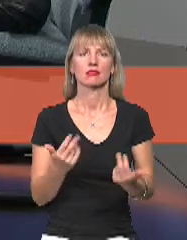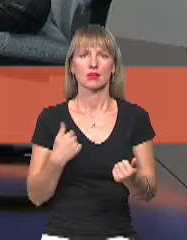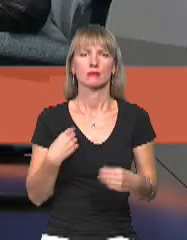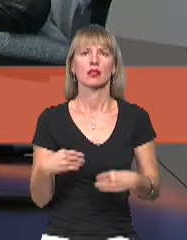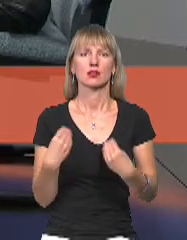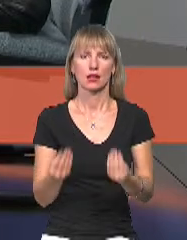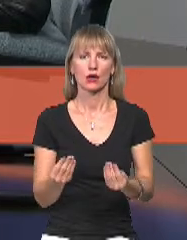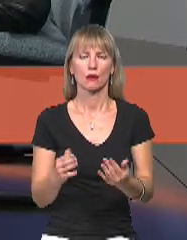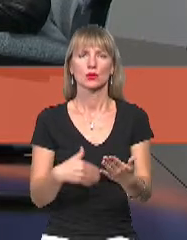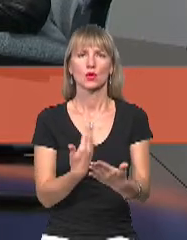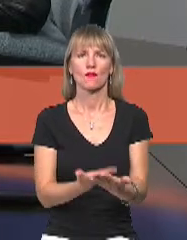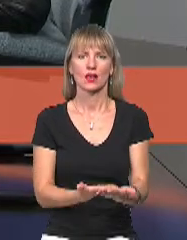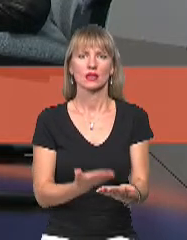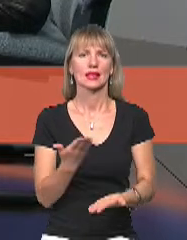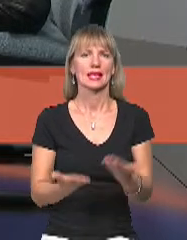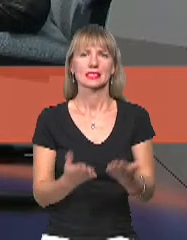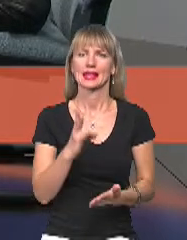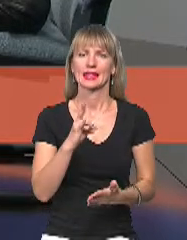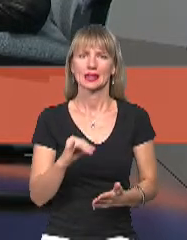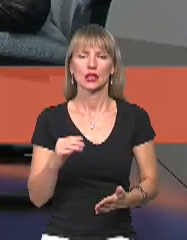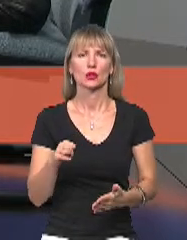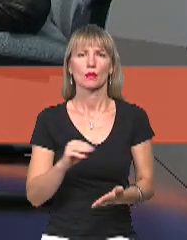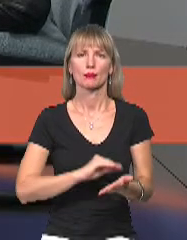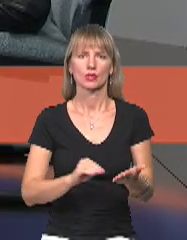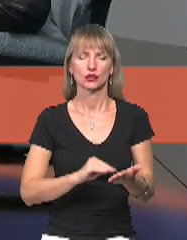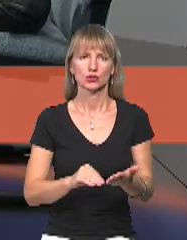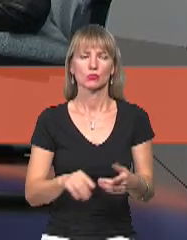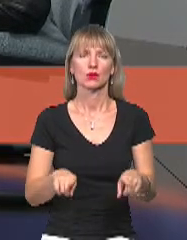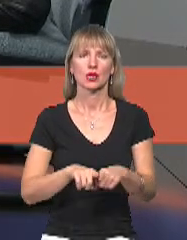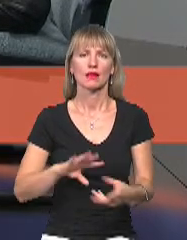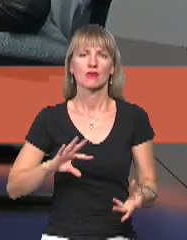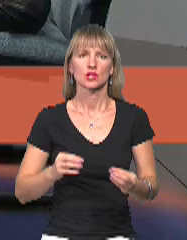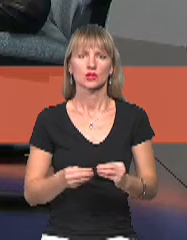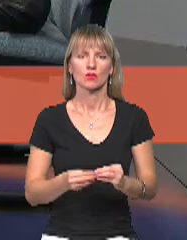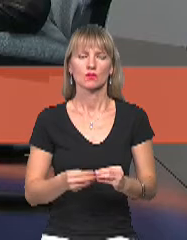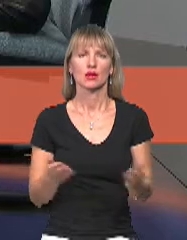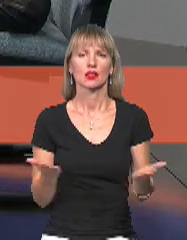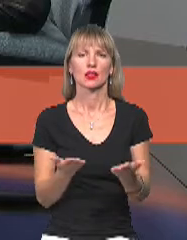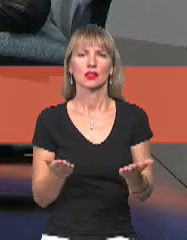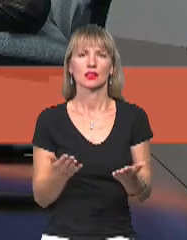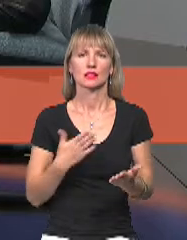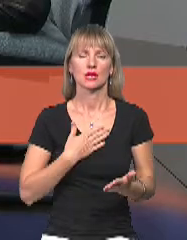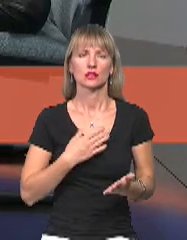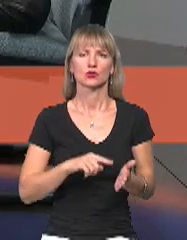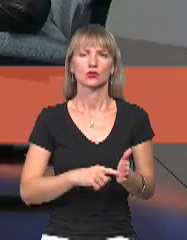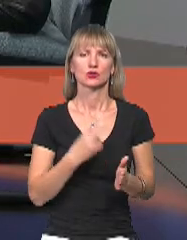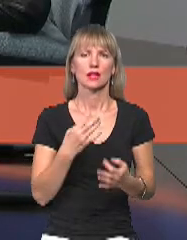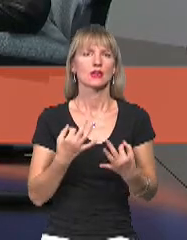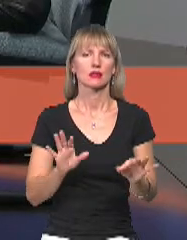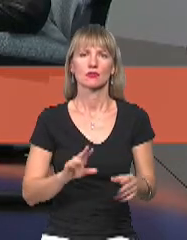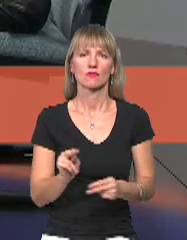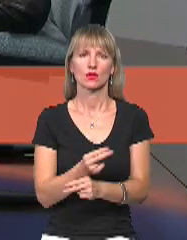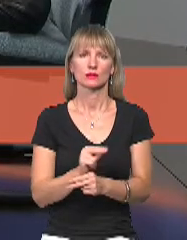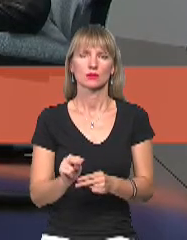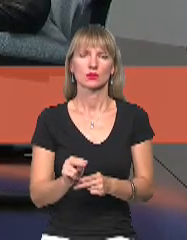видаємо відповідні рекомендації. Якщо ні, то пишемо теж відповідні висновки, які, ну, з нашої точки зору не дозволяють